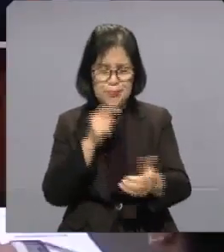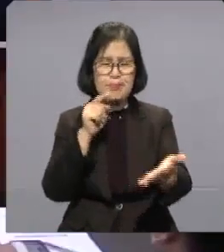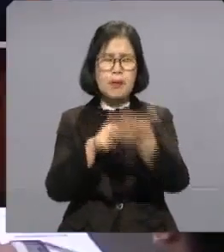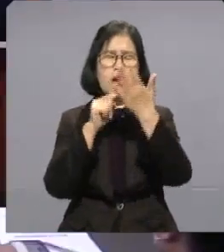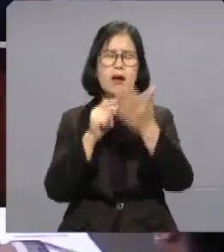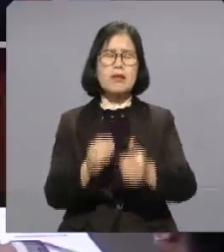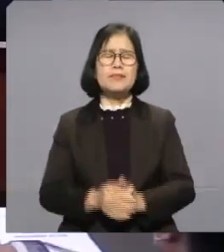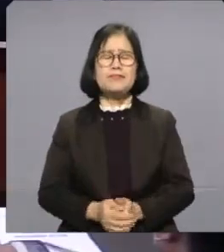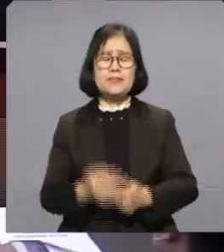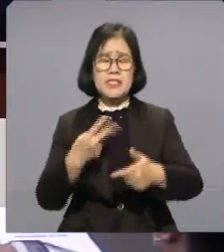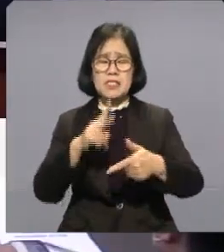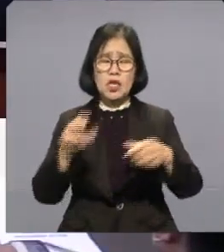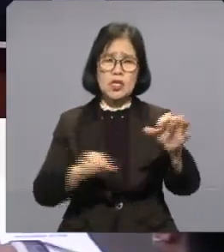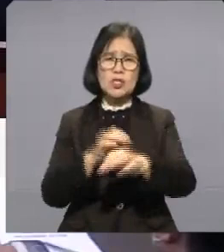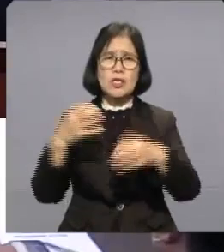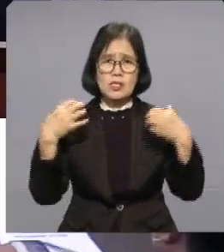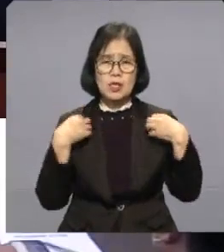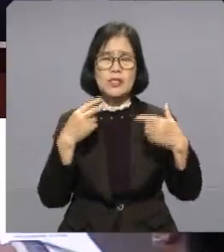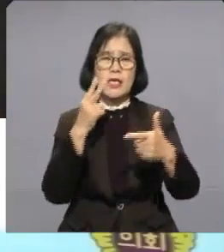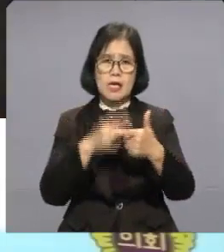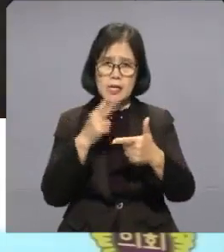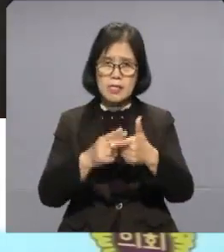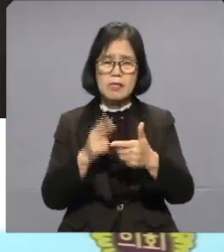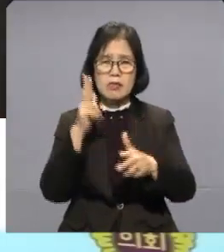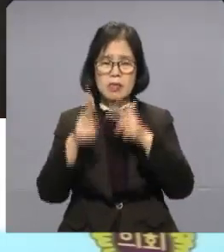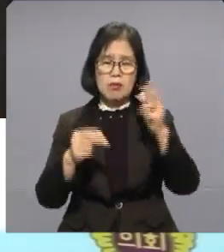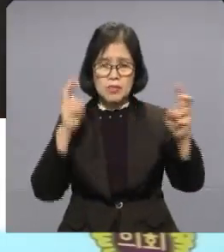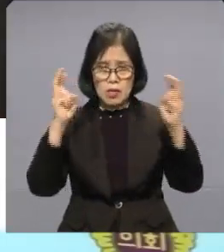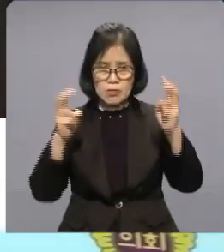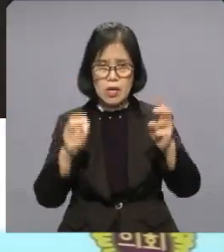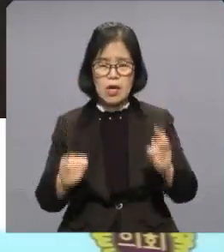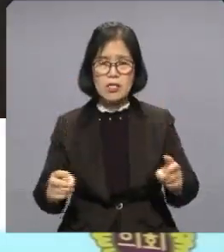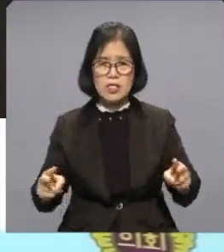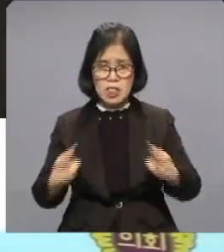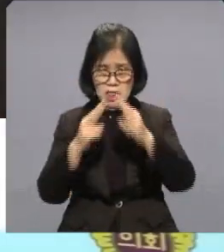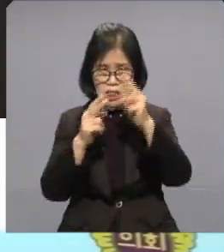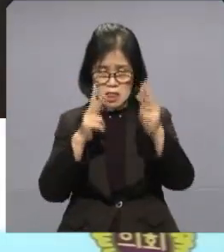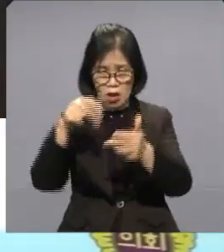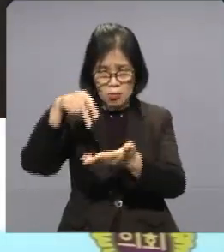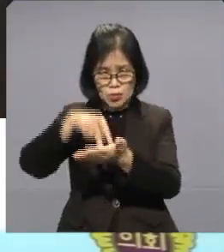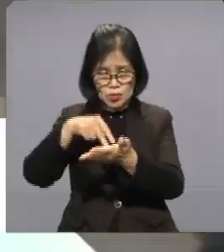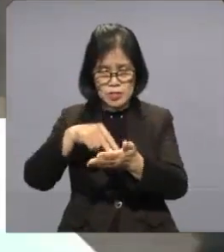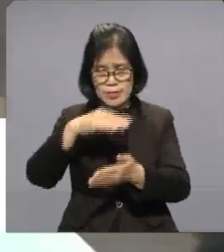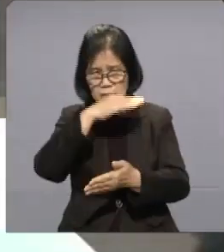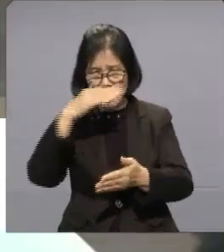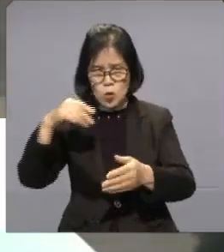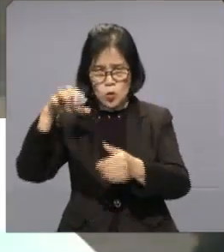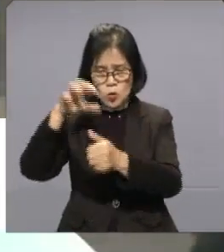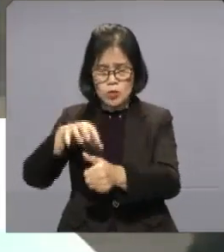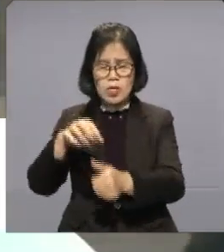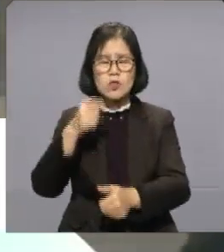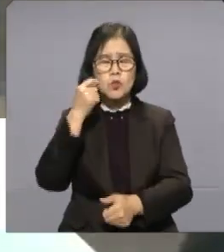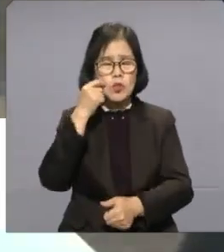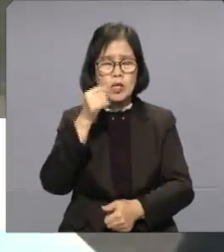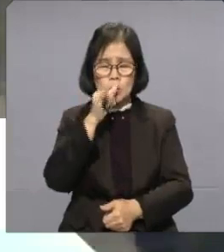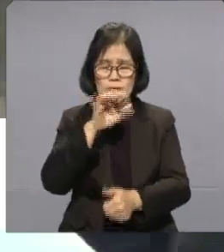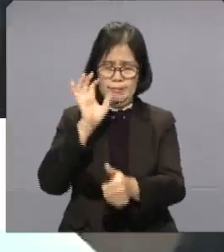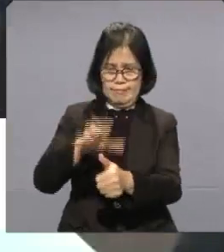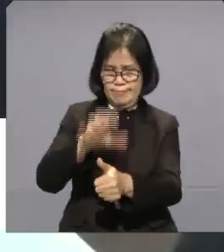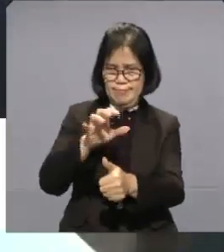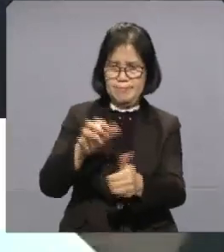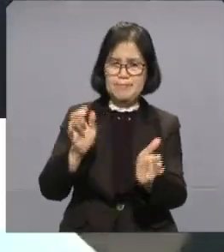시의회는 인천경제청이 LH와 사업 시행사인 청라시티타워 측을 제대로 통제하지 못하고 있다고